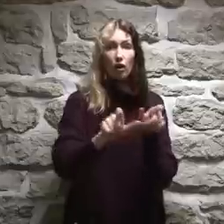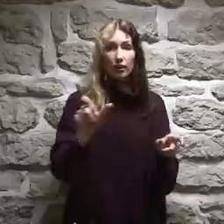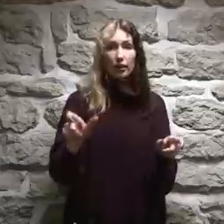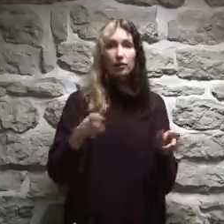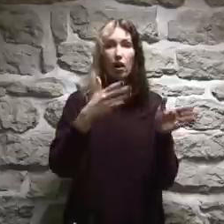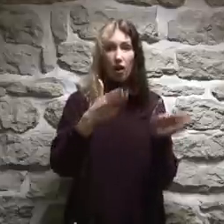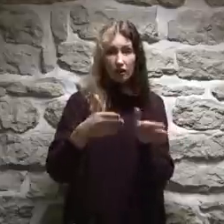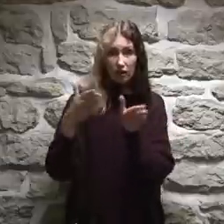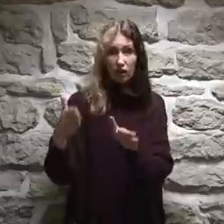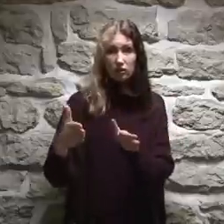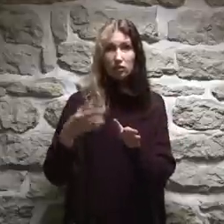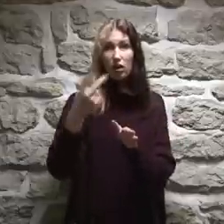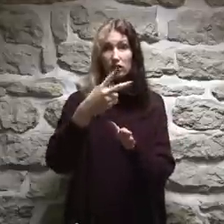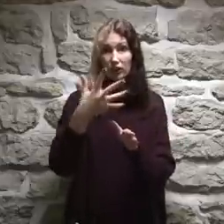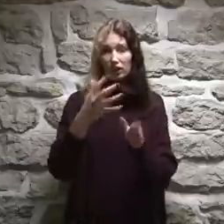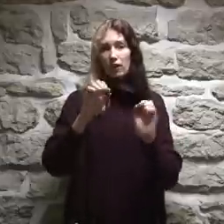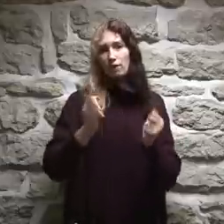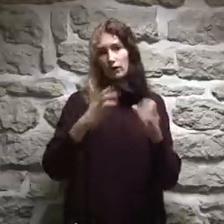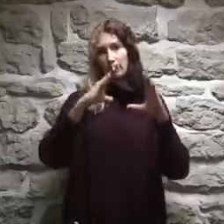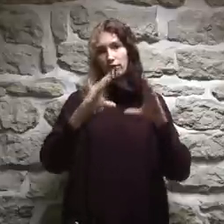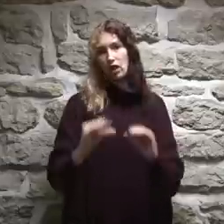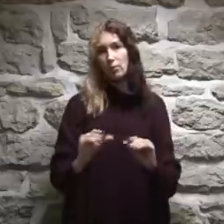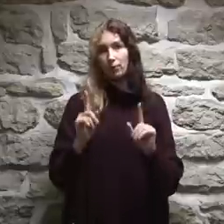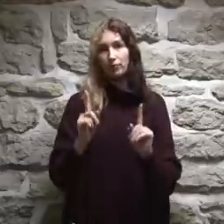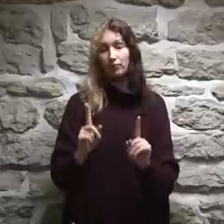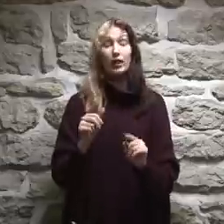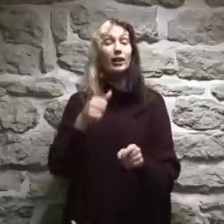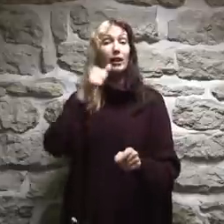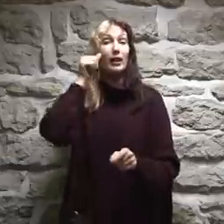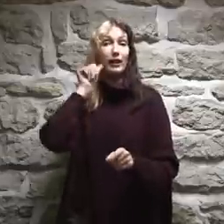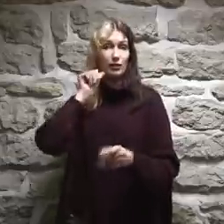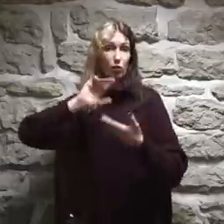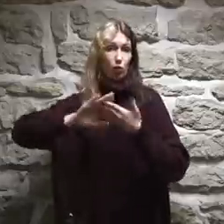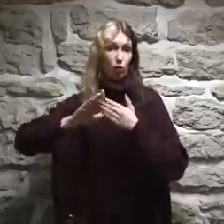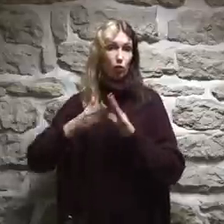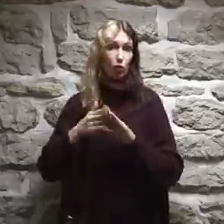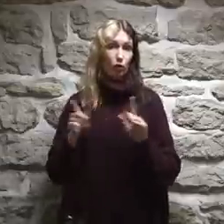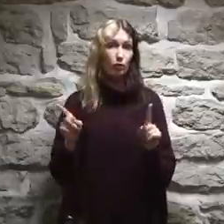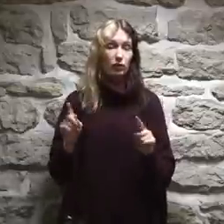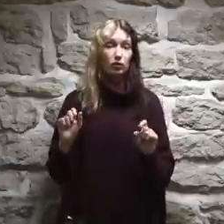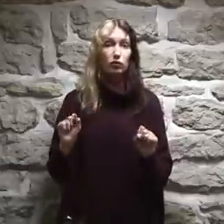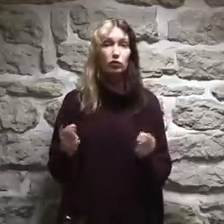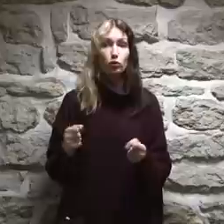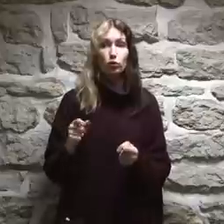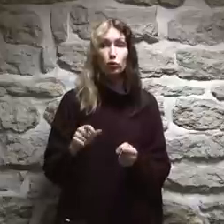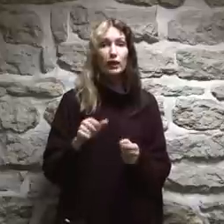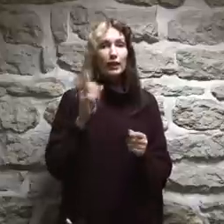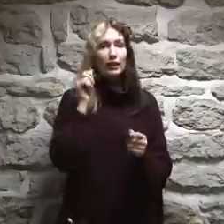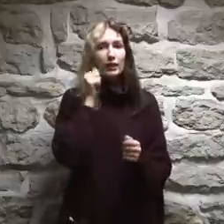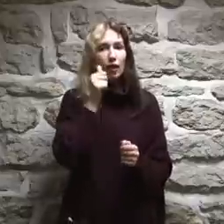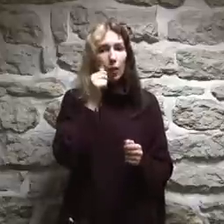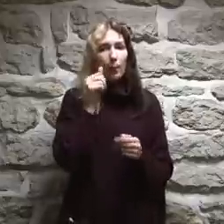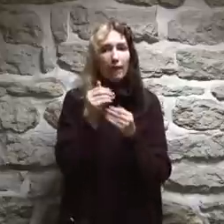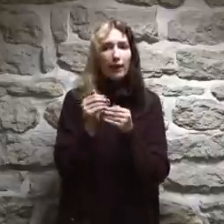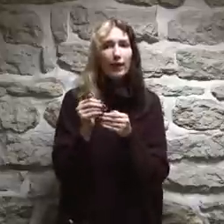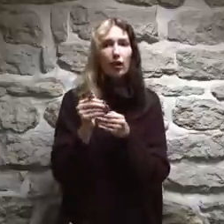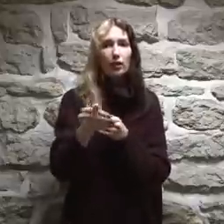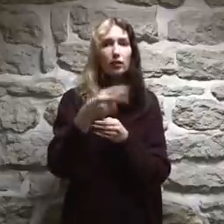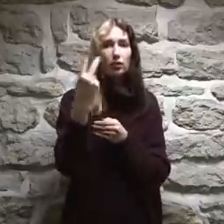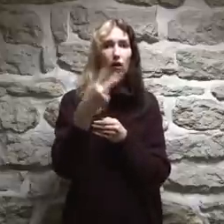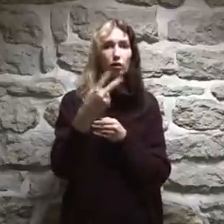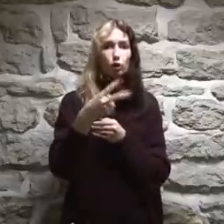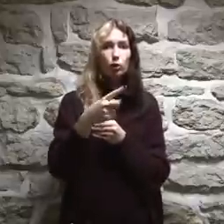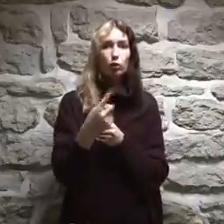vähem. Aga praeguse seisuga eile oleks olnud see, et kui nüüd järgmise igapäeval oleks olnud